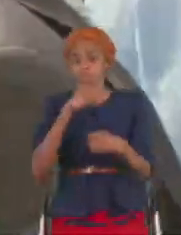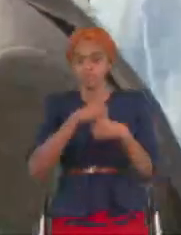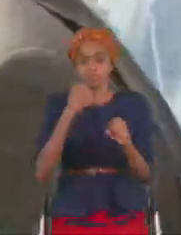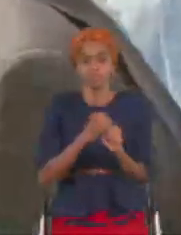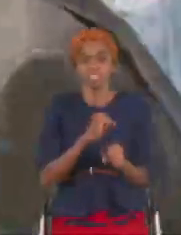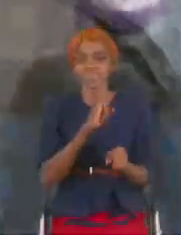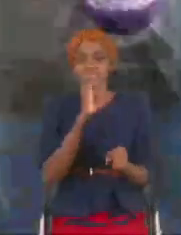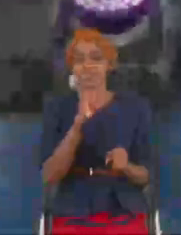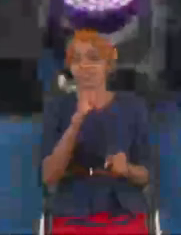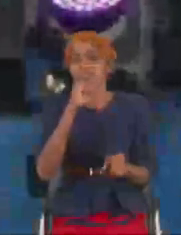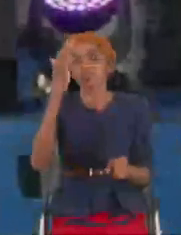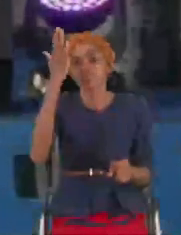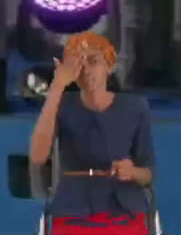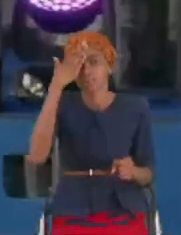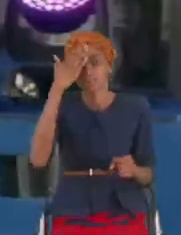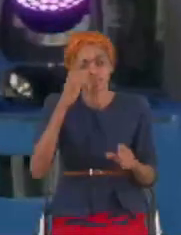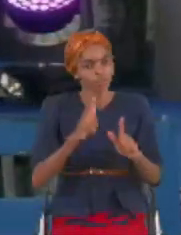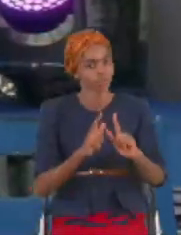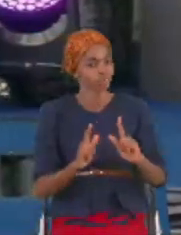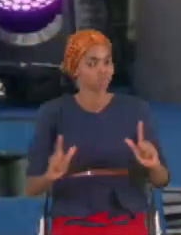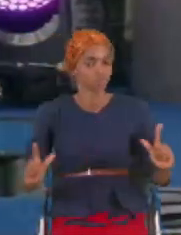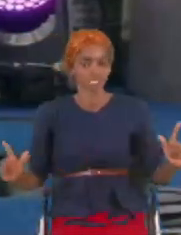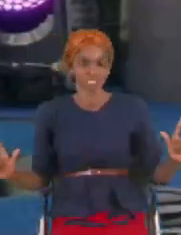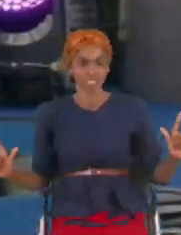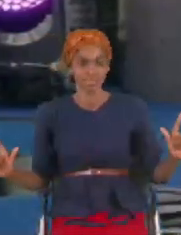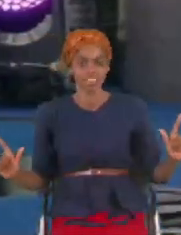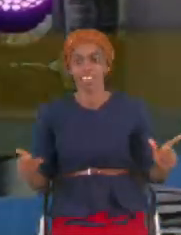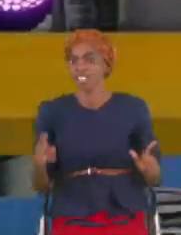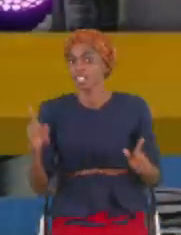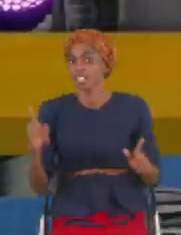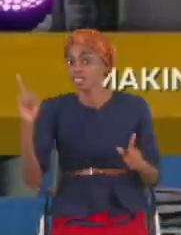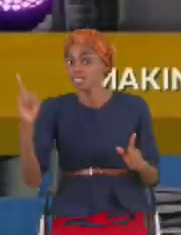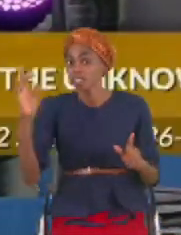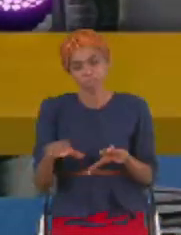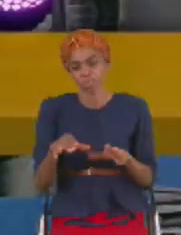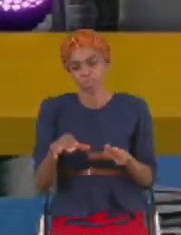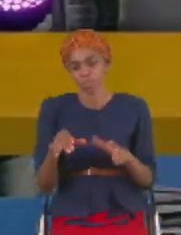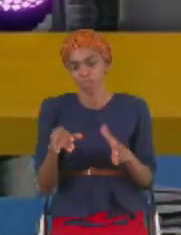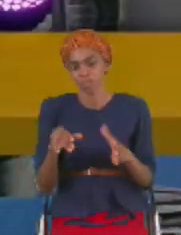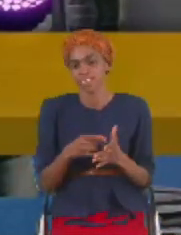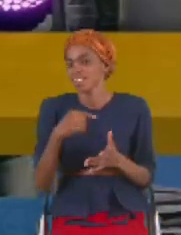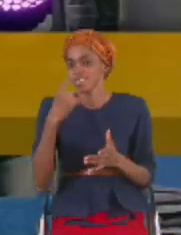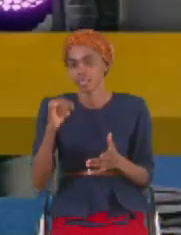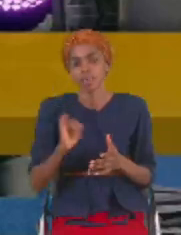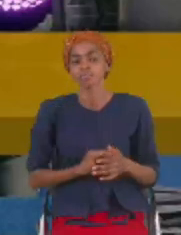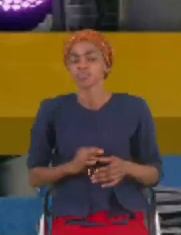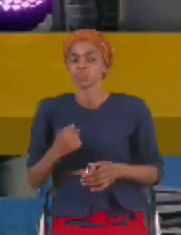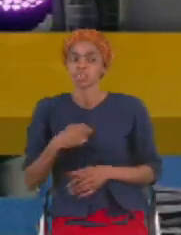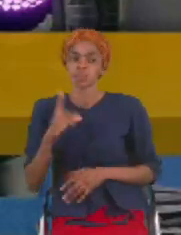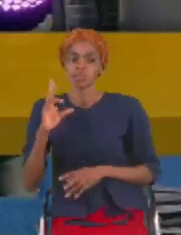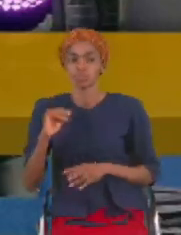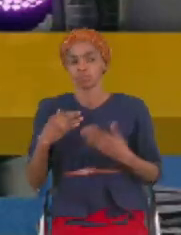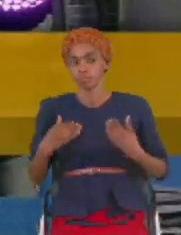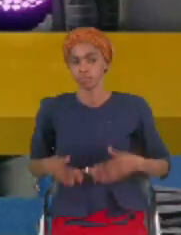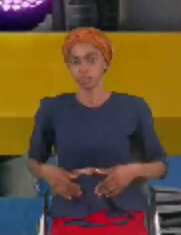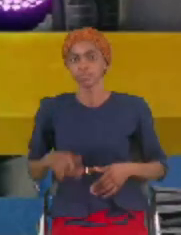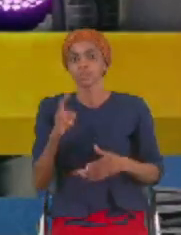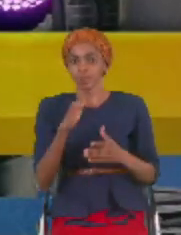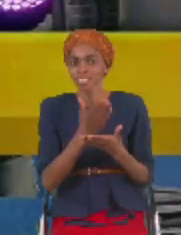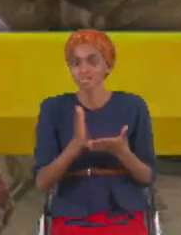rendre l'intégrant c'est lui qui le fera tu déçu personne